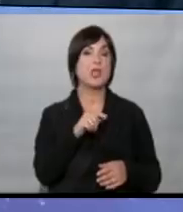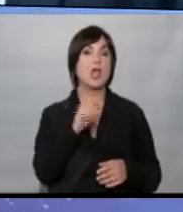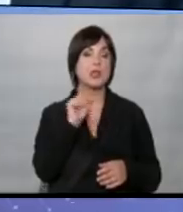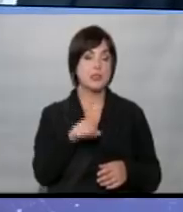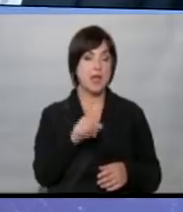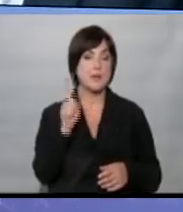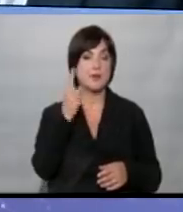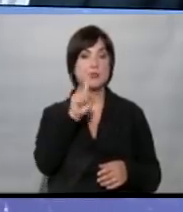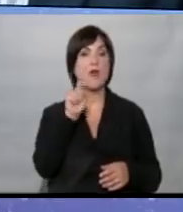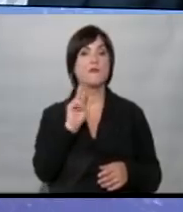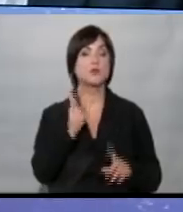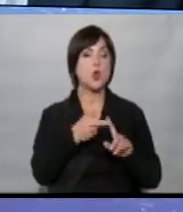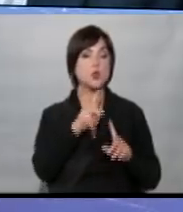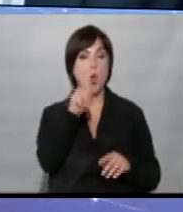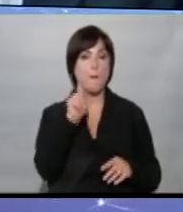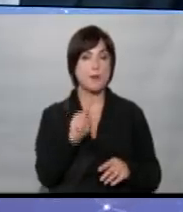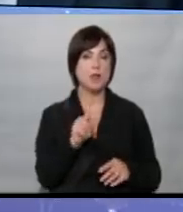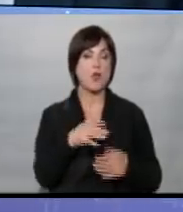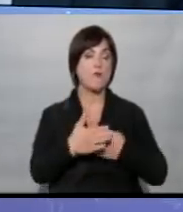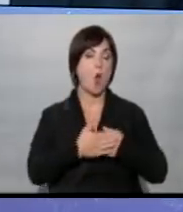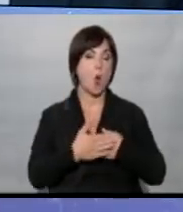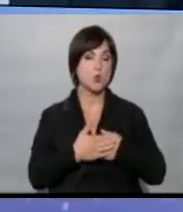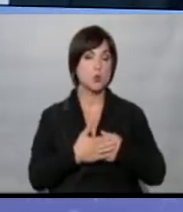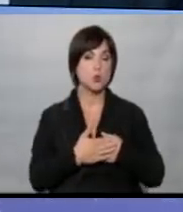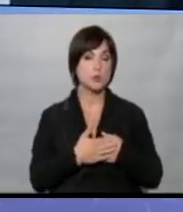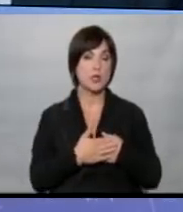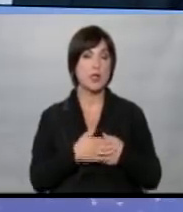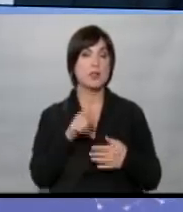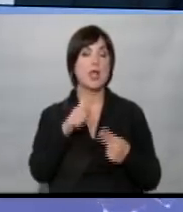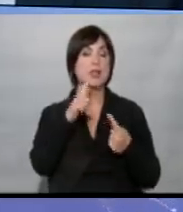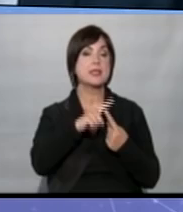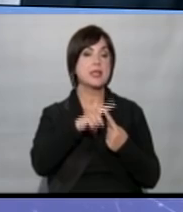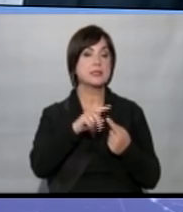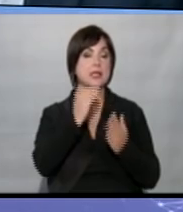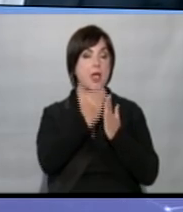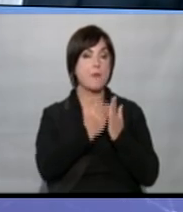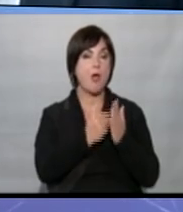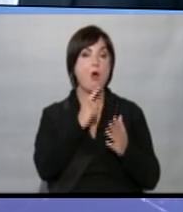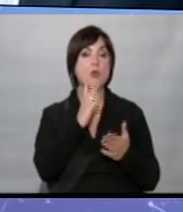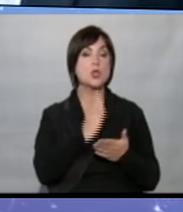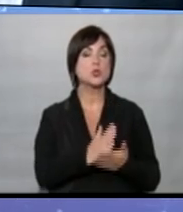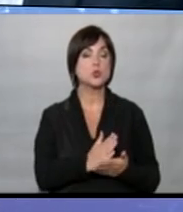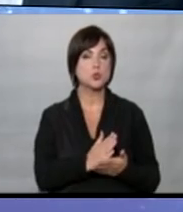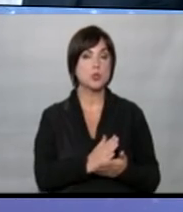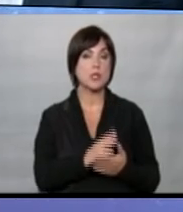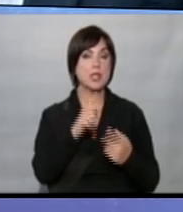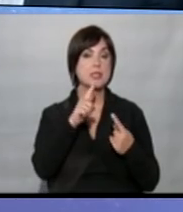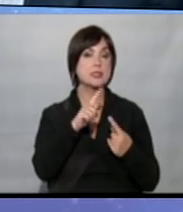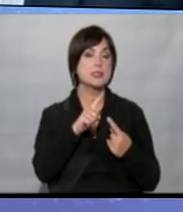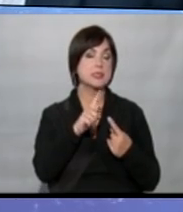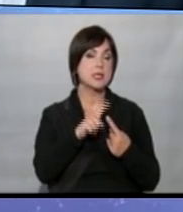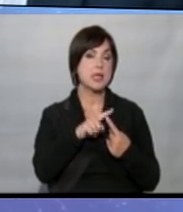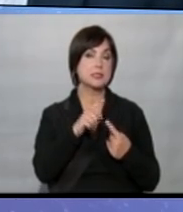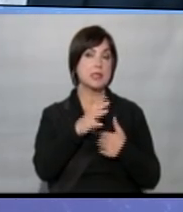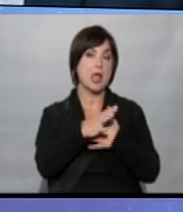на првото прашање. Второто прашање во однос на, нели, фамозната тиранска платформа, она што тиранската платформа